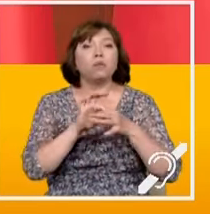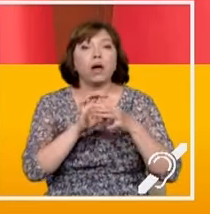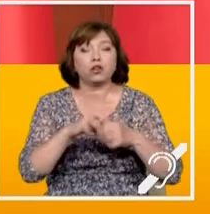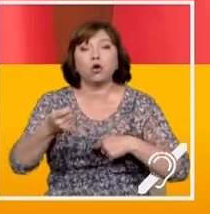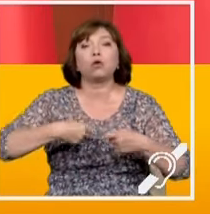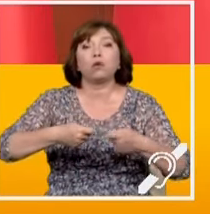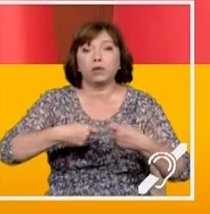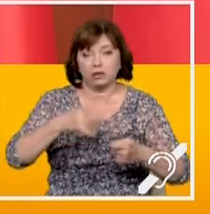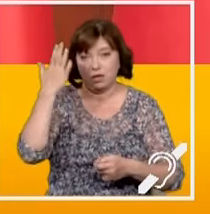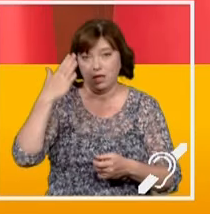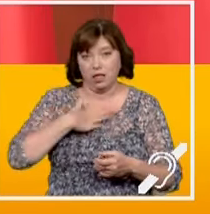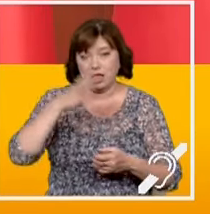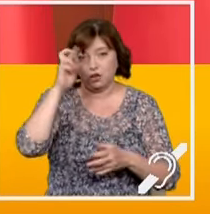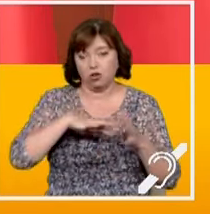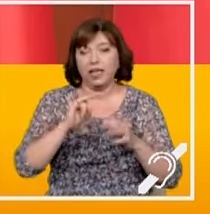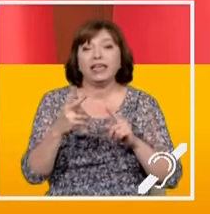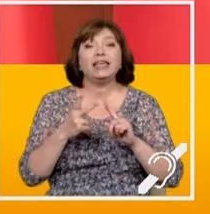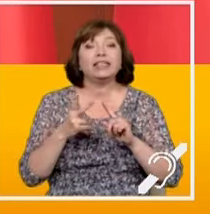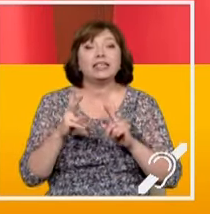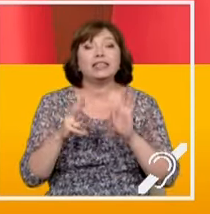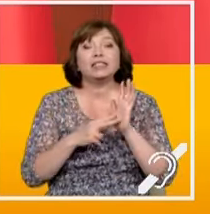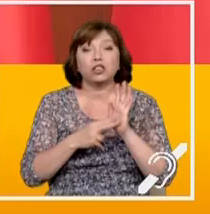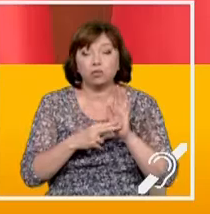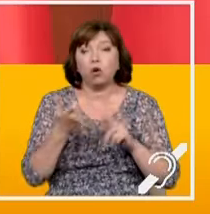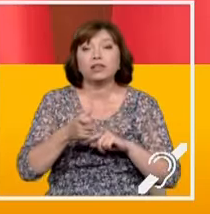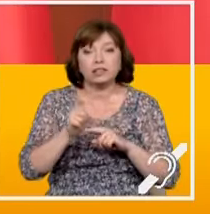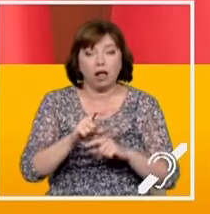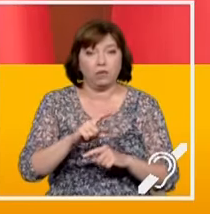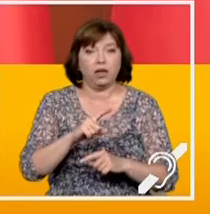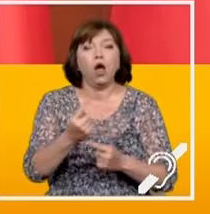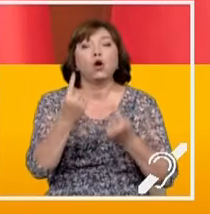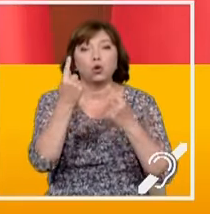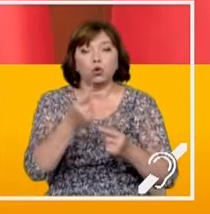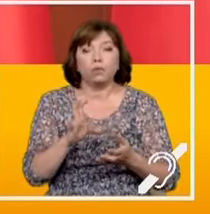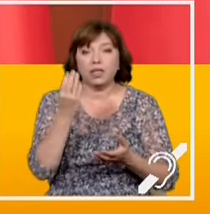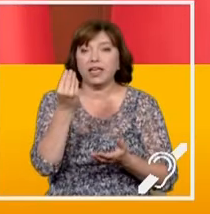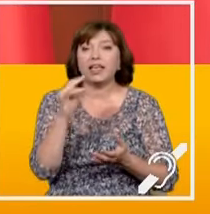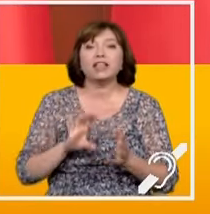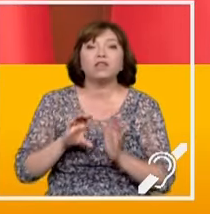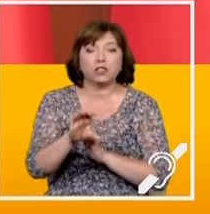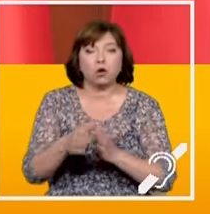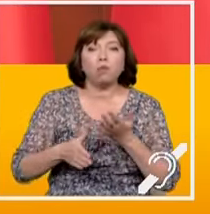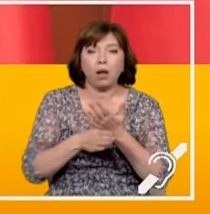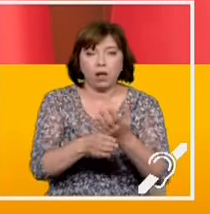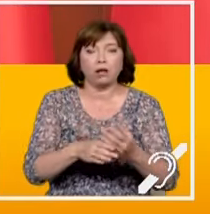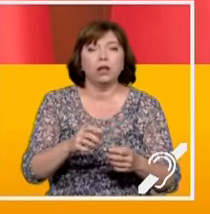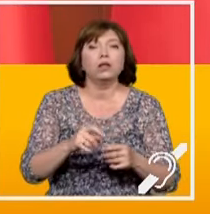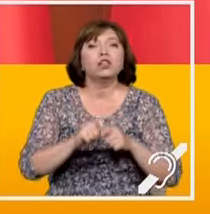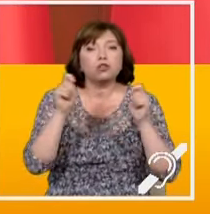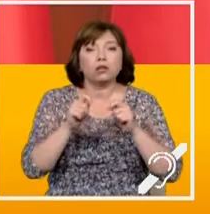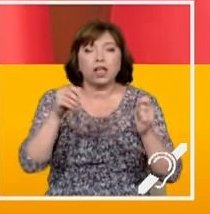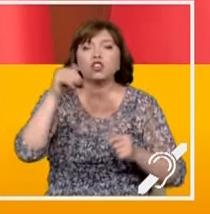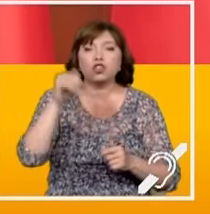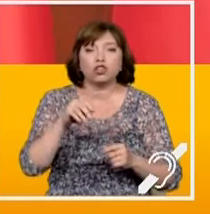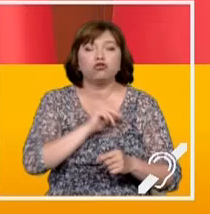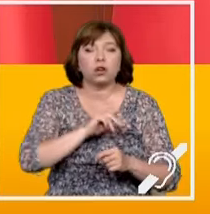al țării noastre și al șaptelea cel mai mare investitor, contribuind la crearea a mii de locuri de muncă